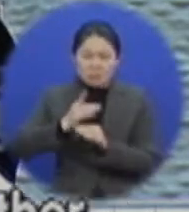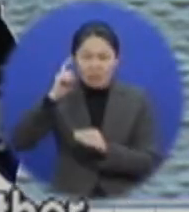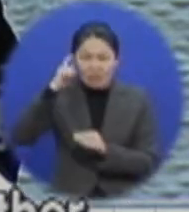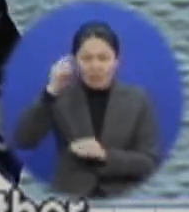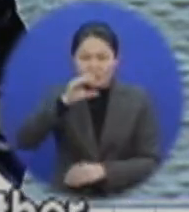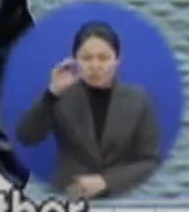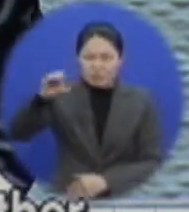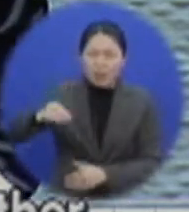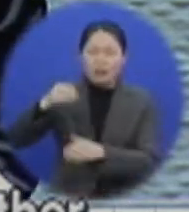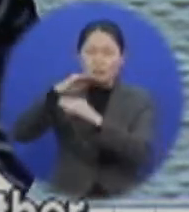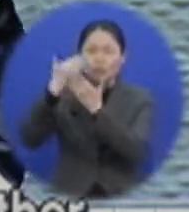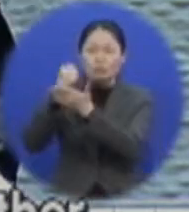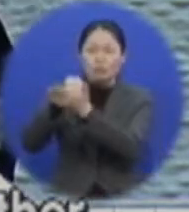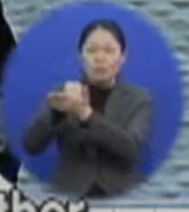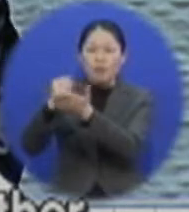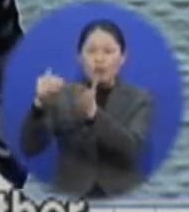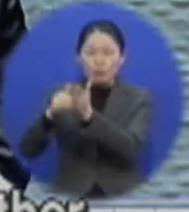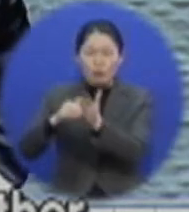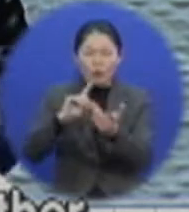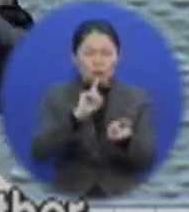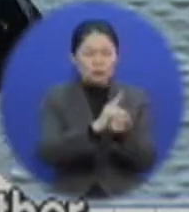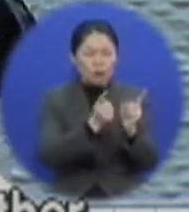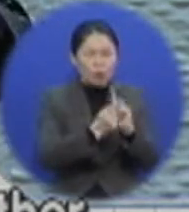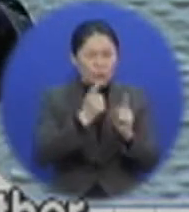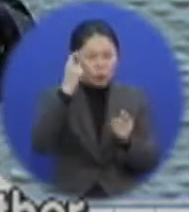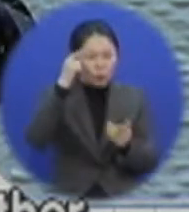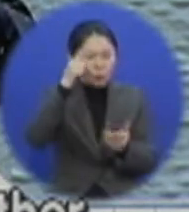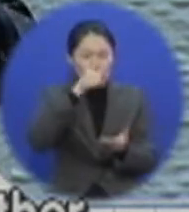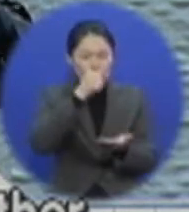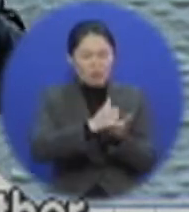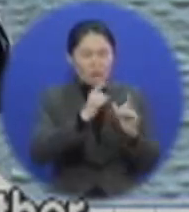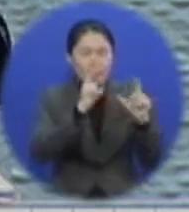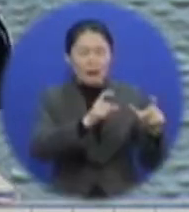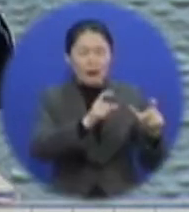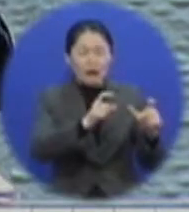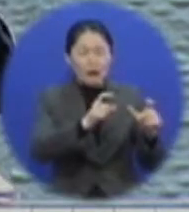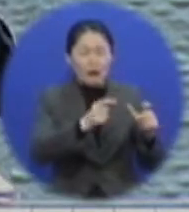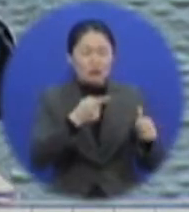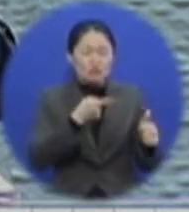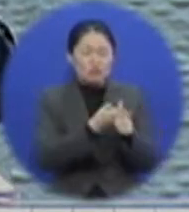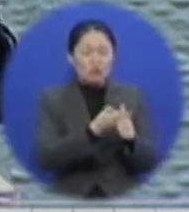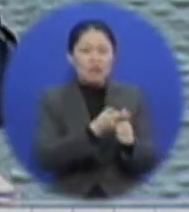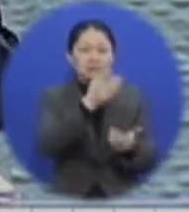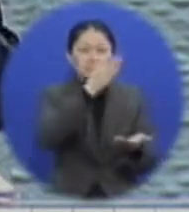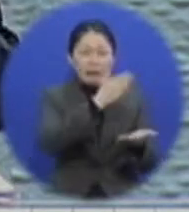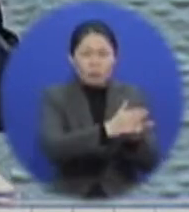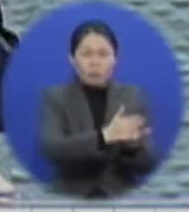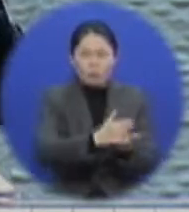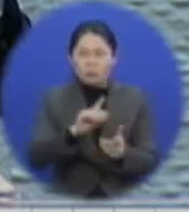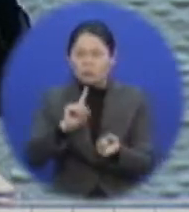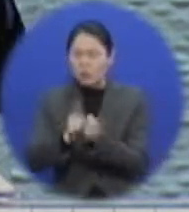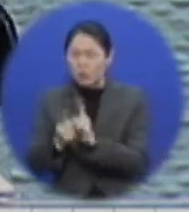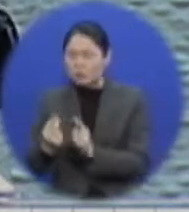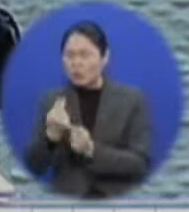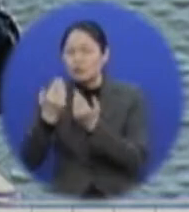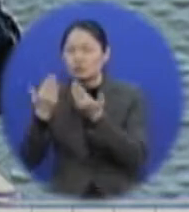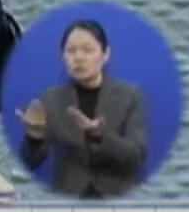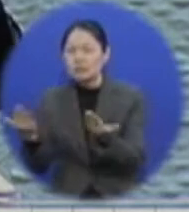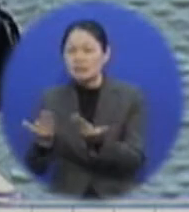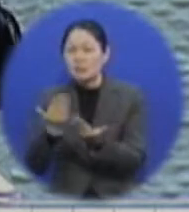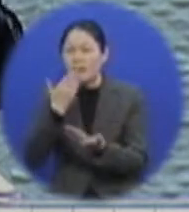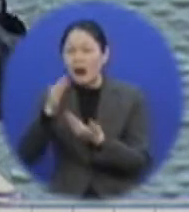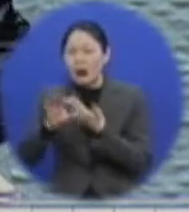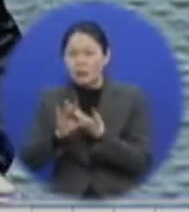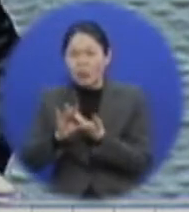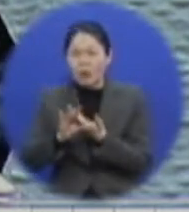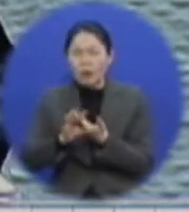받고 서로 정제 판단하고 죽이려고 하지 말고 살려주는 일을 하면 어떤 환란이 오고